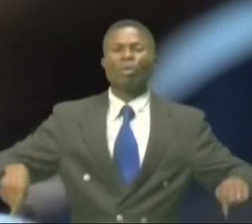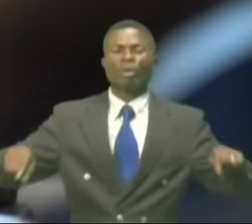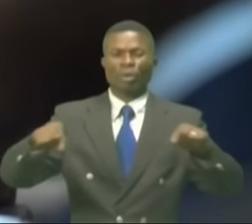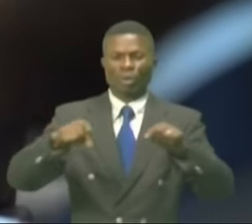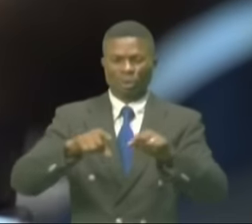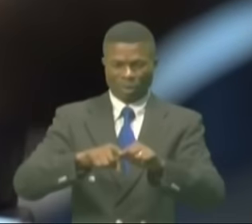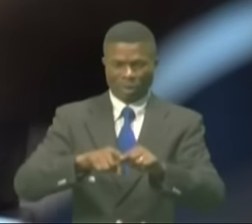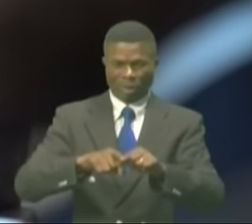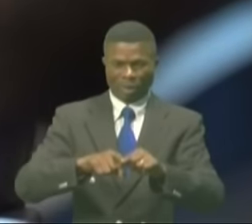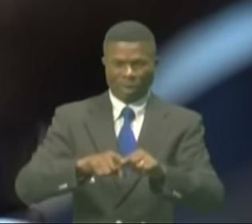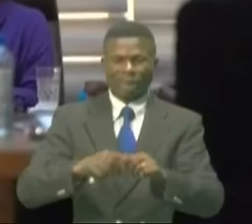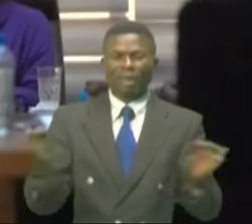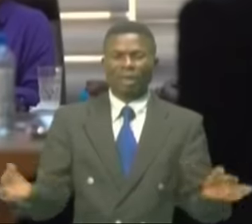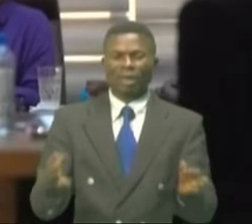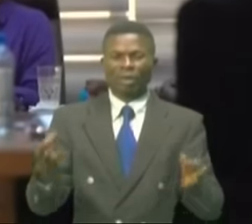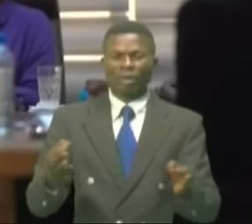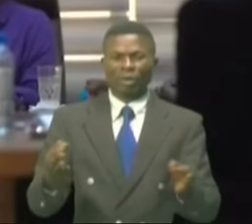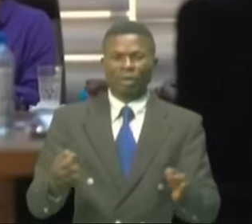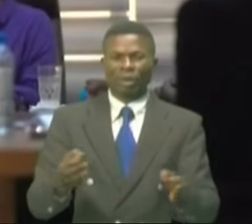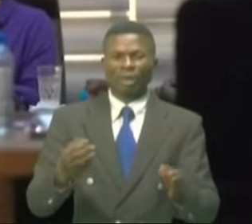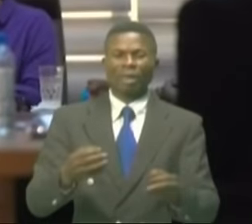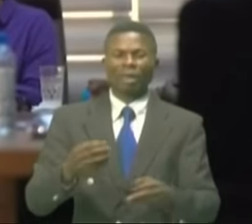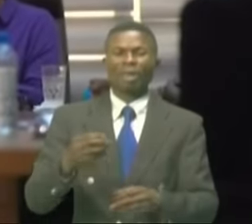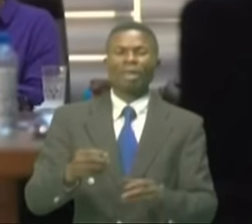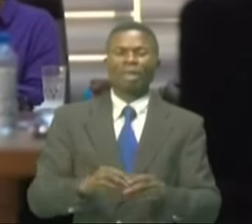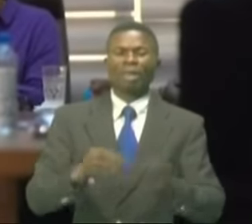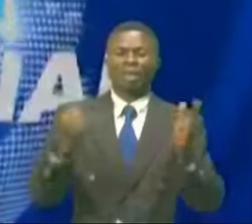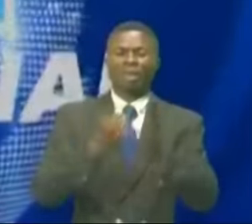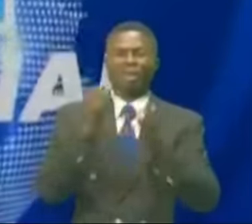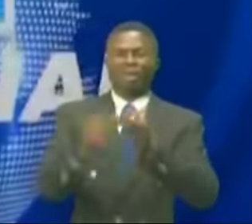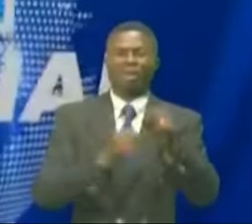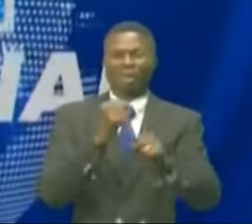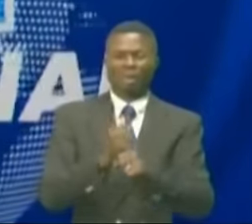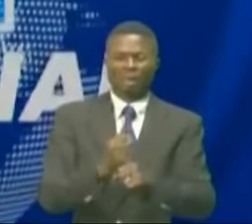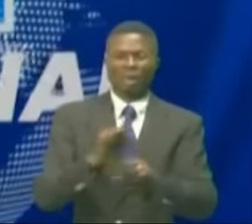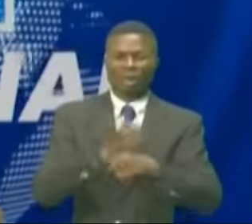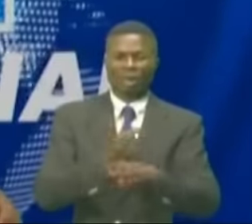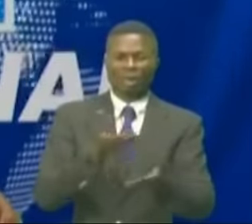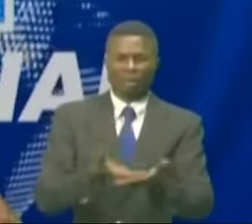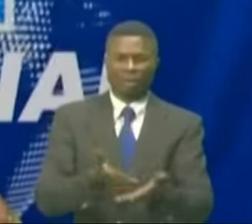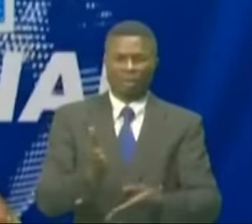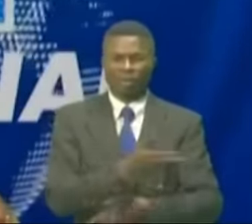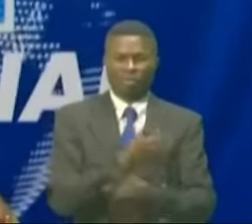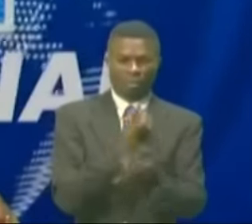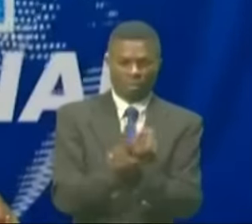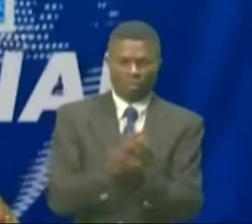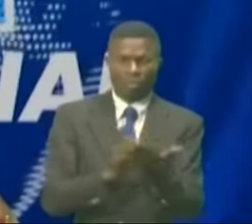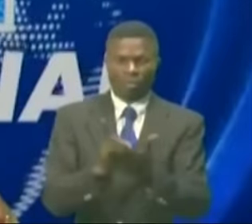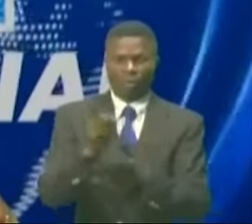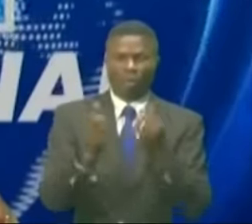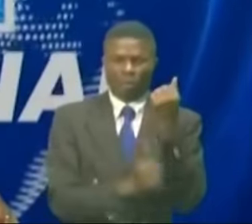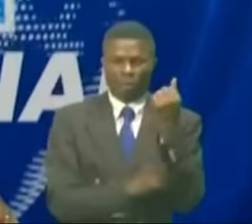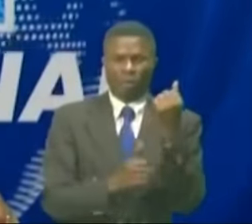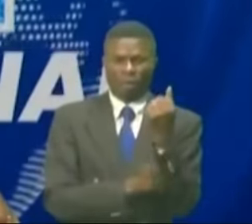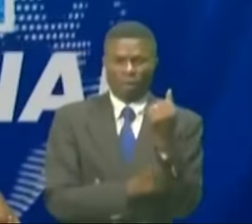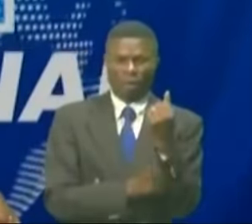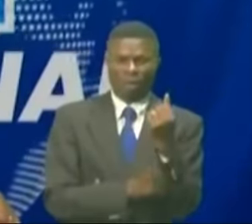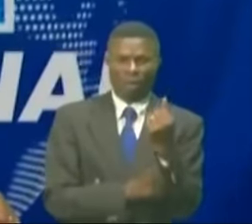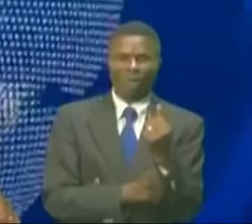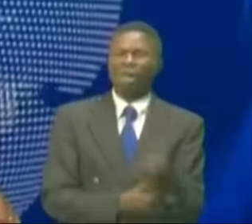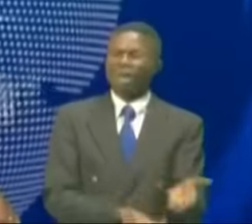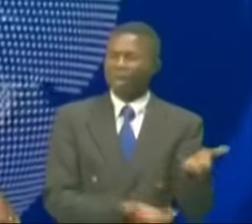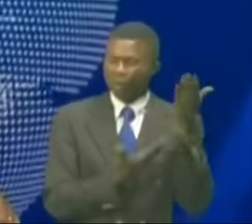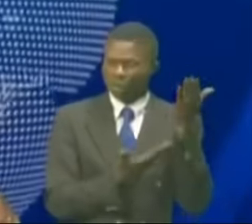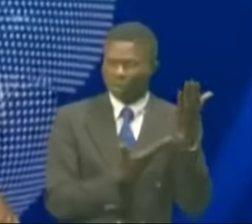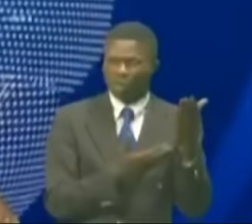et qui célèbre cette année ses 20 ans d'existence. Le respect des droits humains est